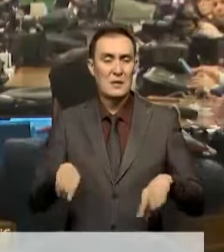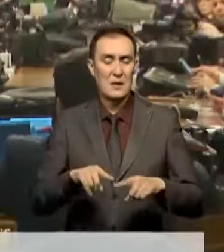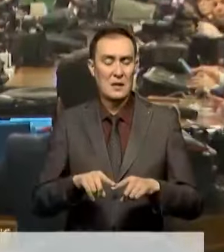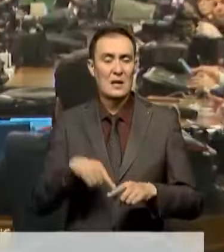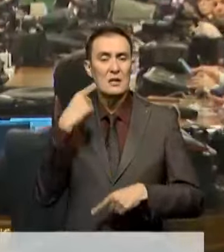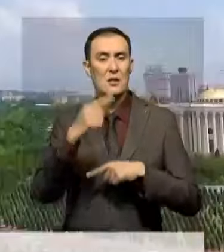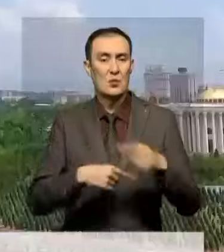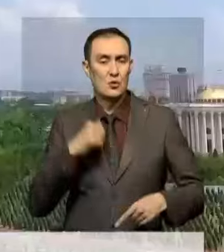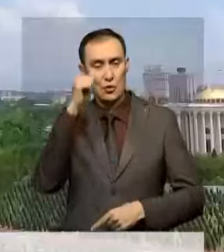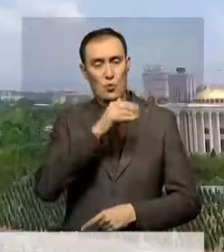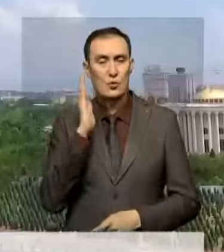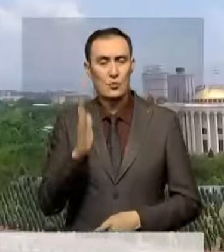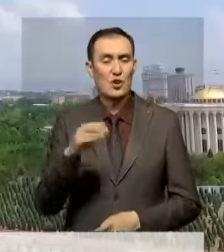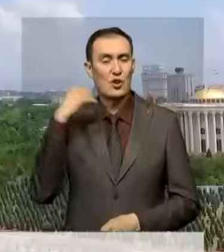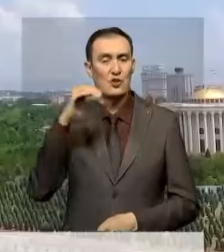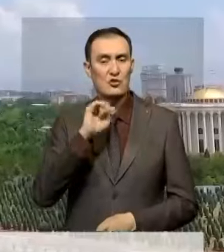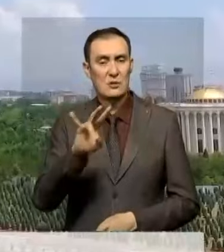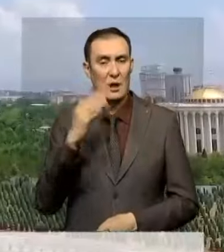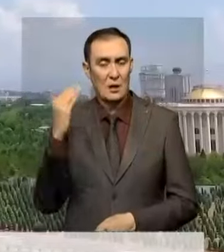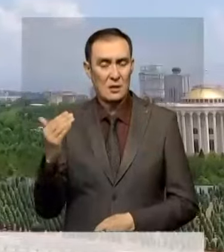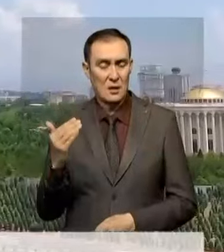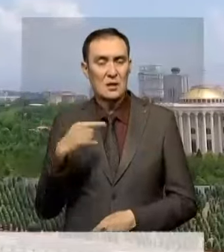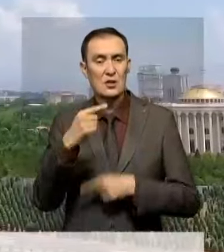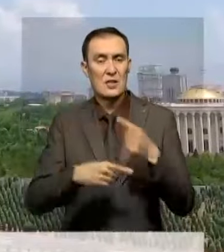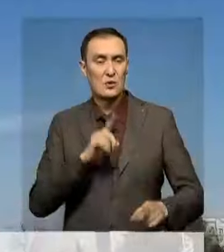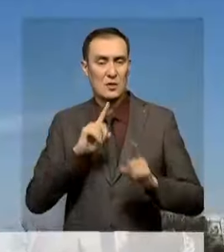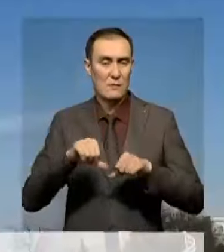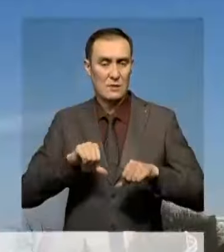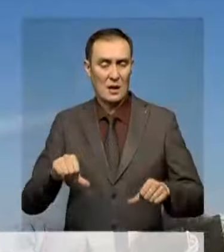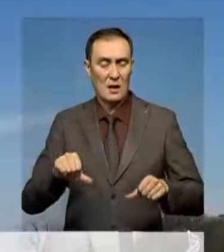На следующий год это будет Таджикистан. Соответственно, следующее